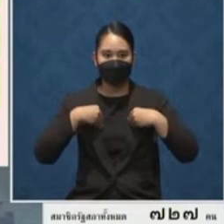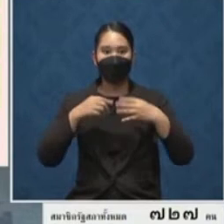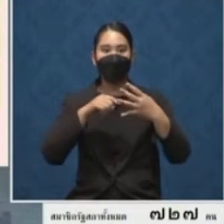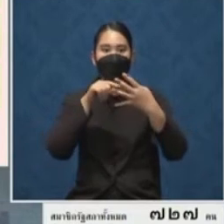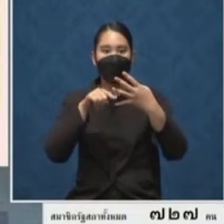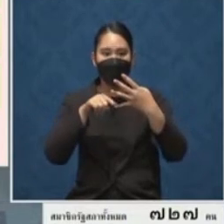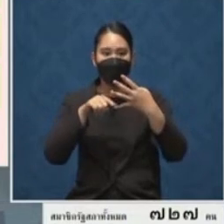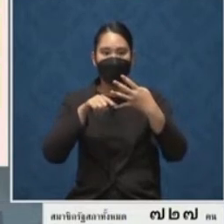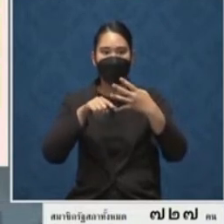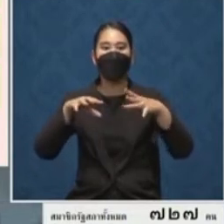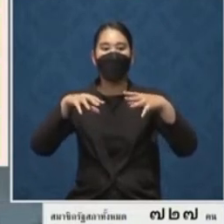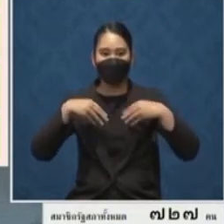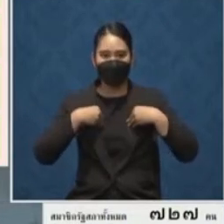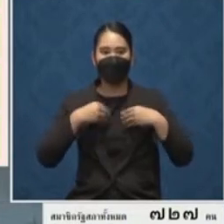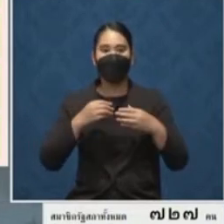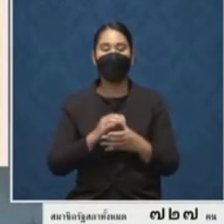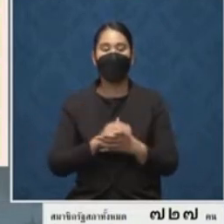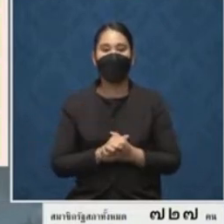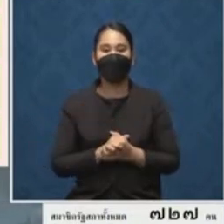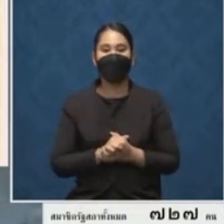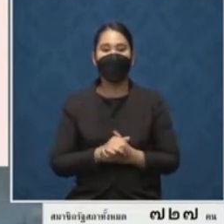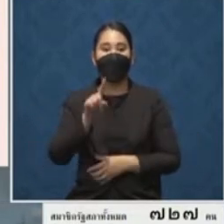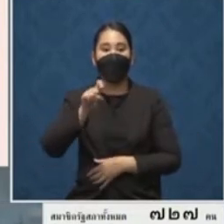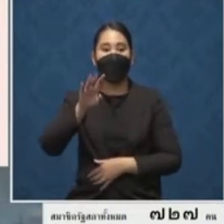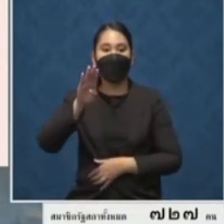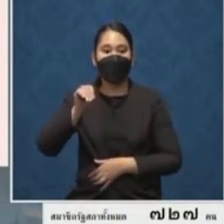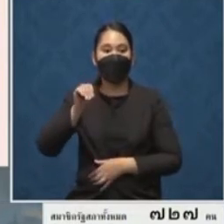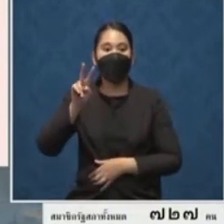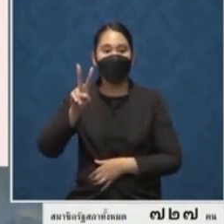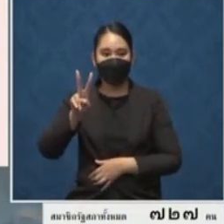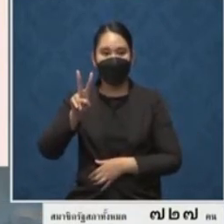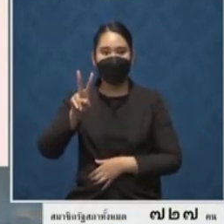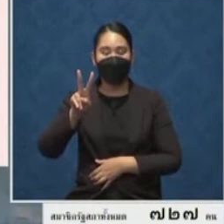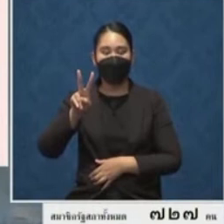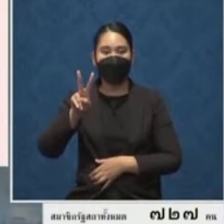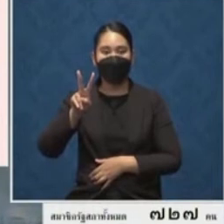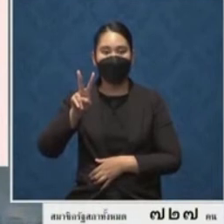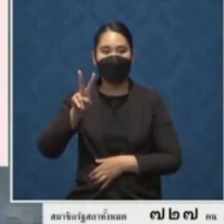รับหลักการครับ 142ว่าที่ร้อยตรีเชิดศักดิ์จำปาเทศ